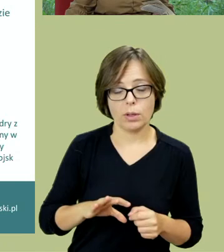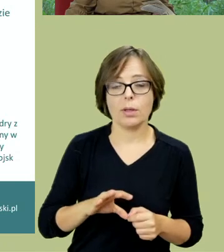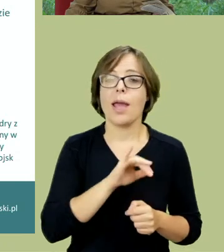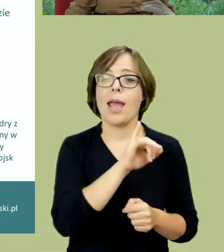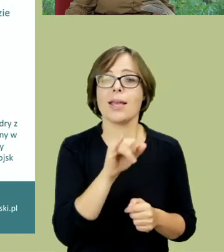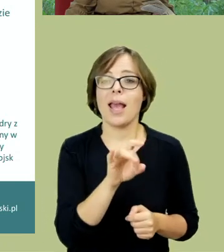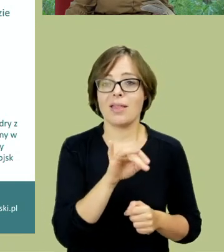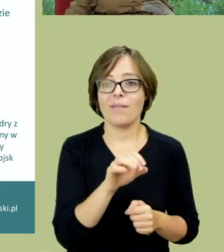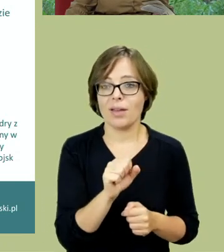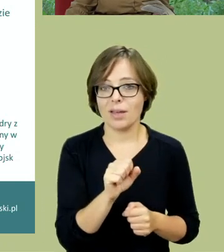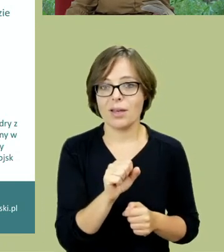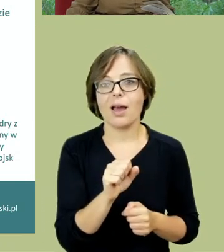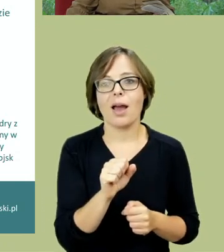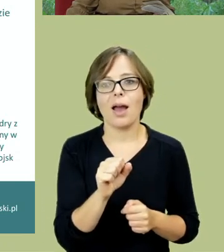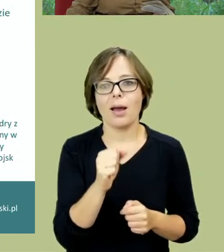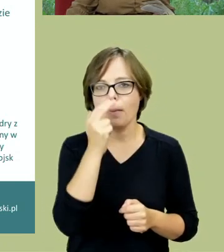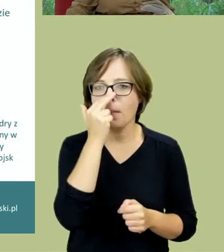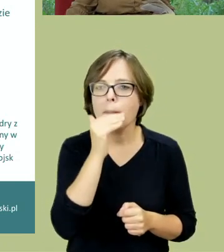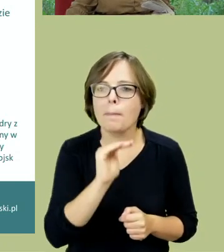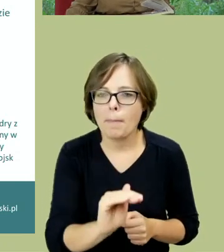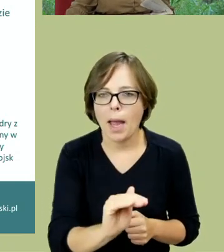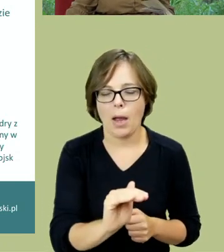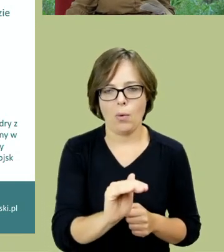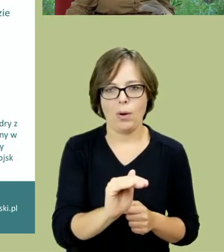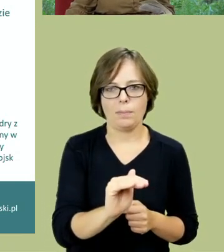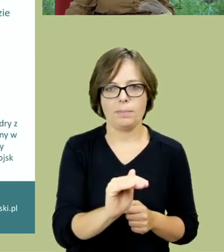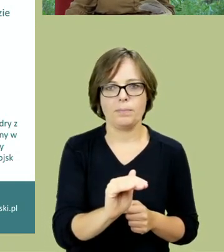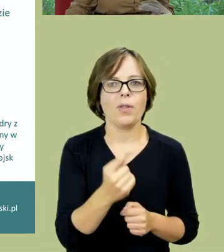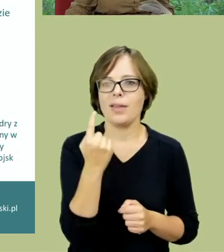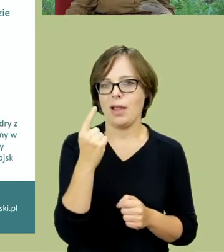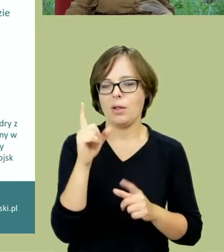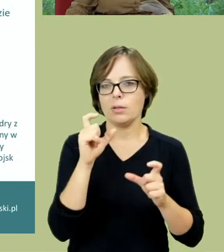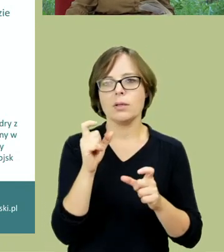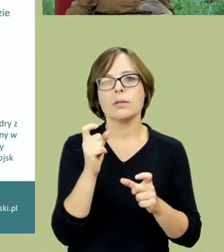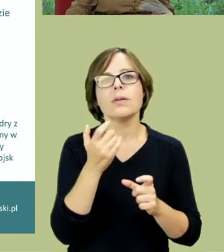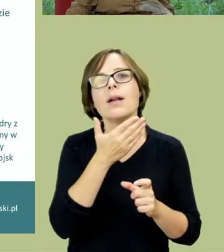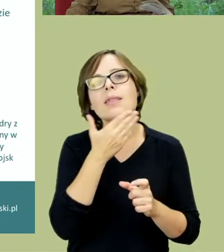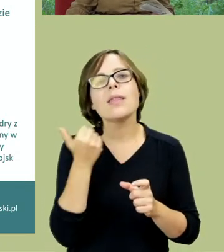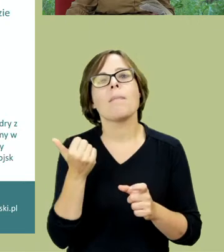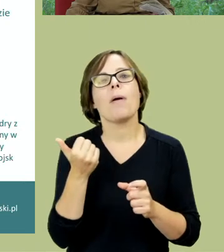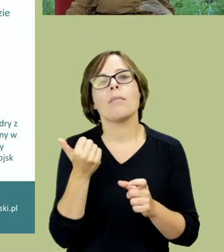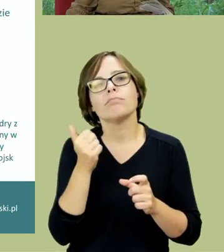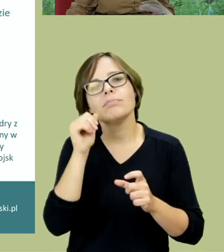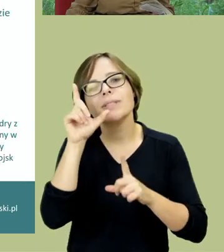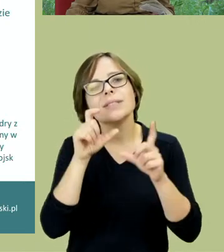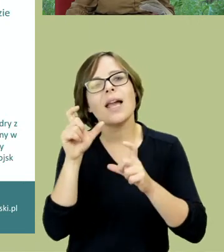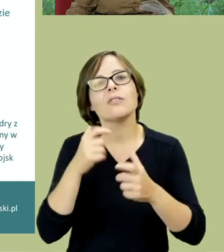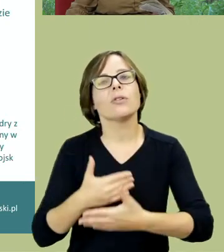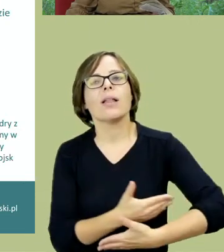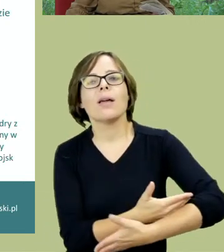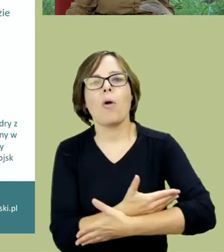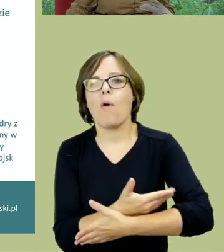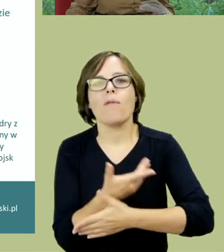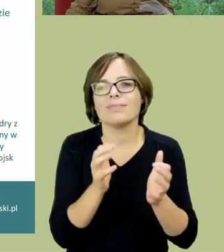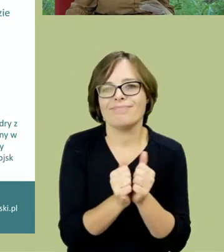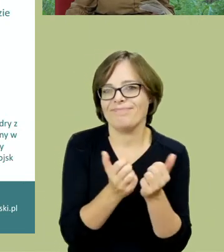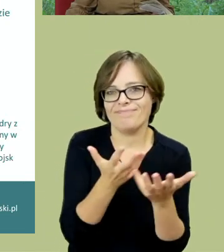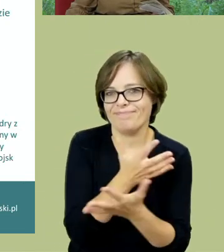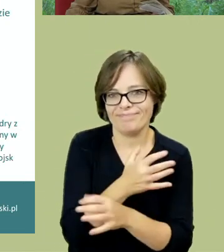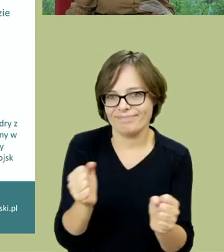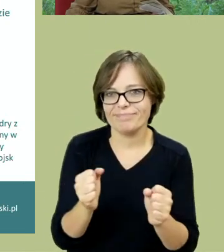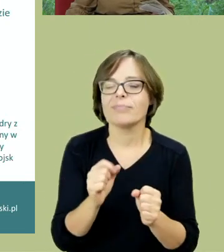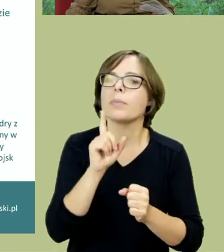jest taka mała. Nie udało nam się znaleźć zdjęcia z niemowlakiem, natomiast gdzieś w naszych zbiorach